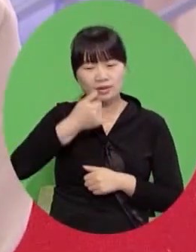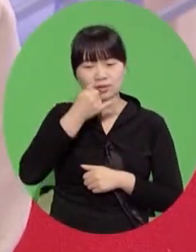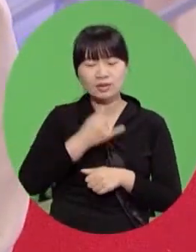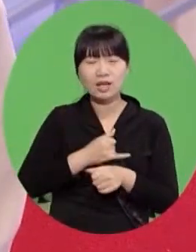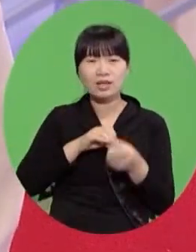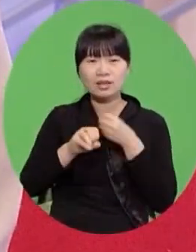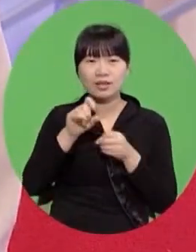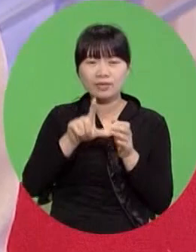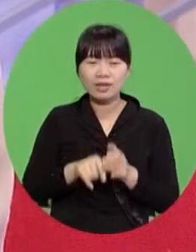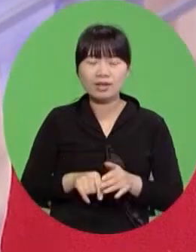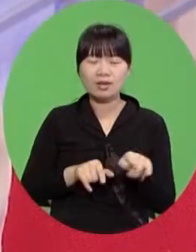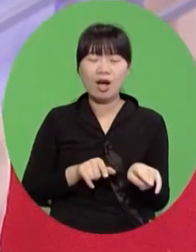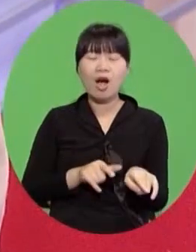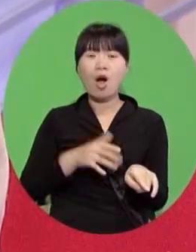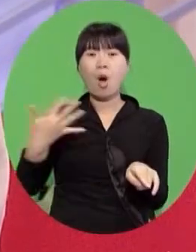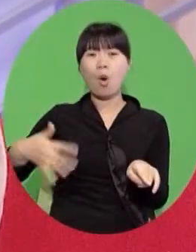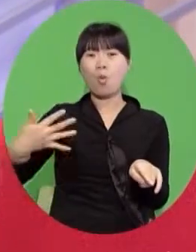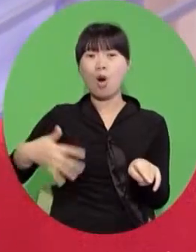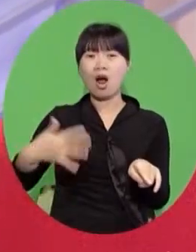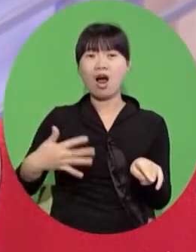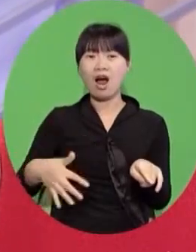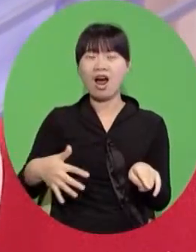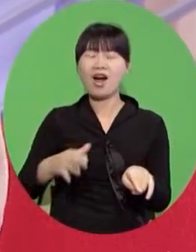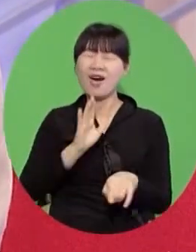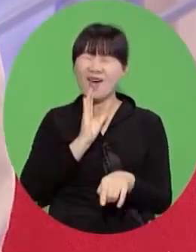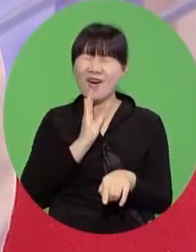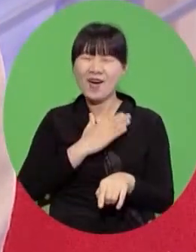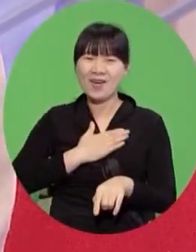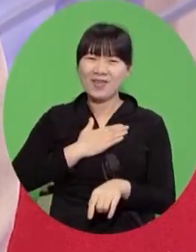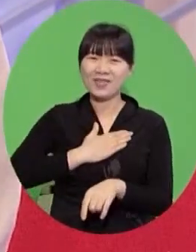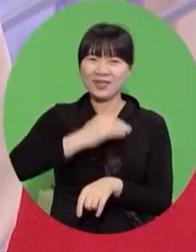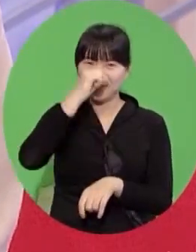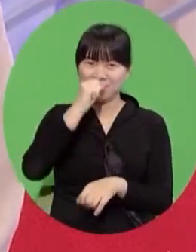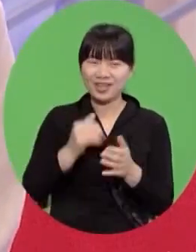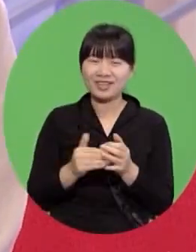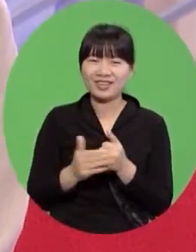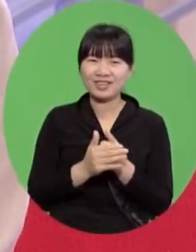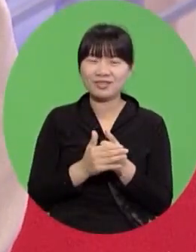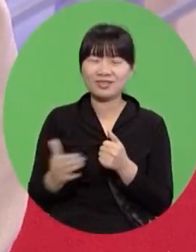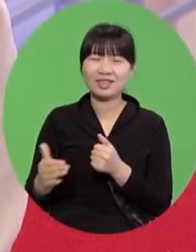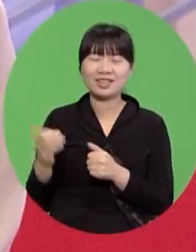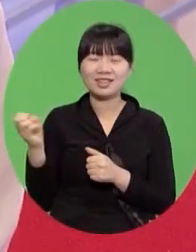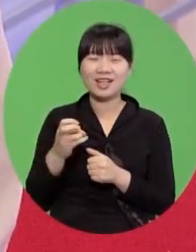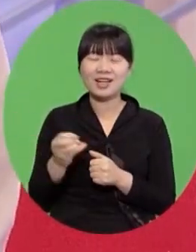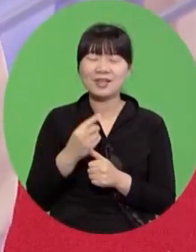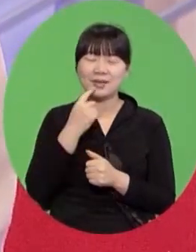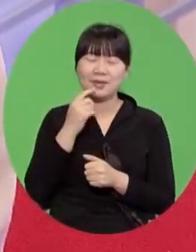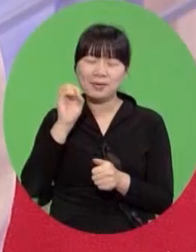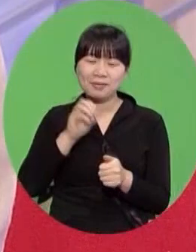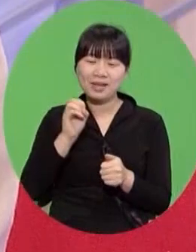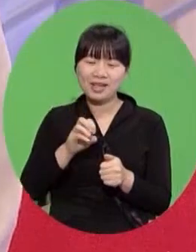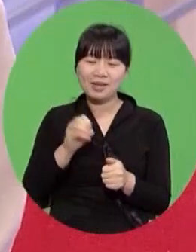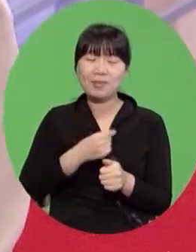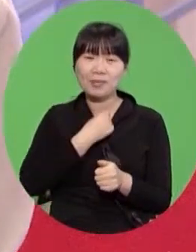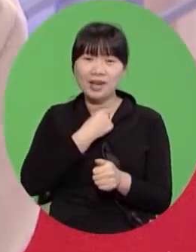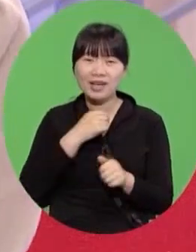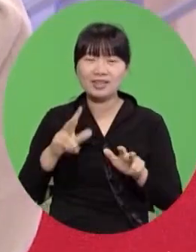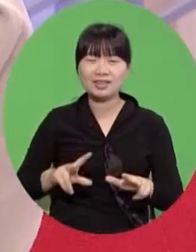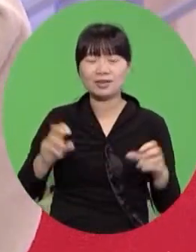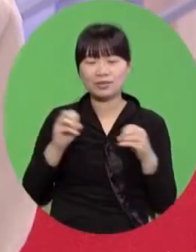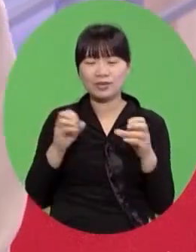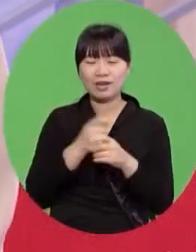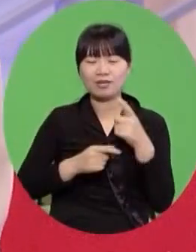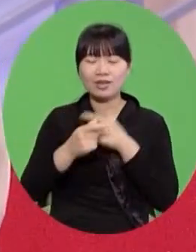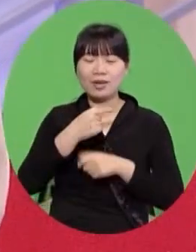내가 대답을 했을 때 저 사람이 와! 그러면 막 정말 뿌듯하거든요. 그러면서 자꾸 입이 간질간질해지면서 얘기를